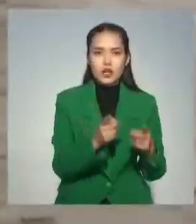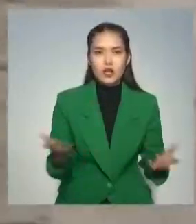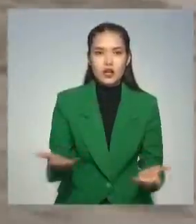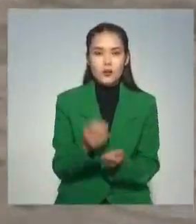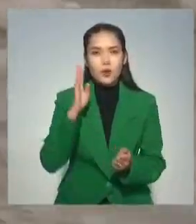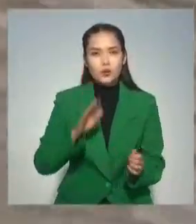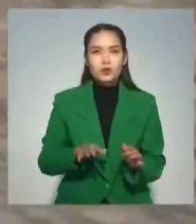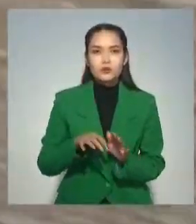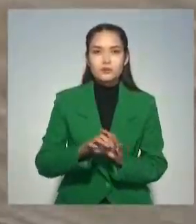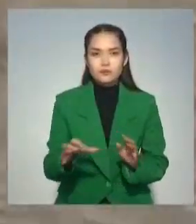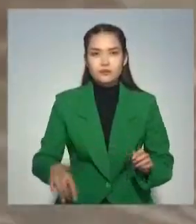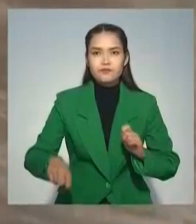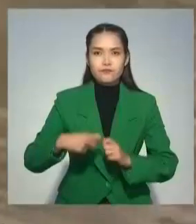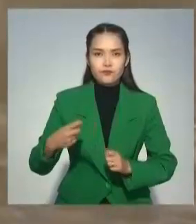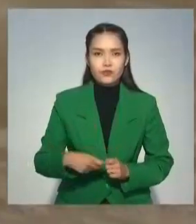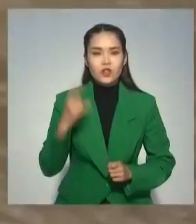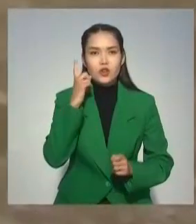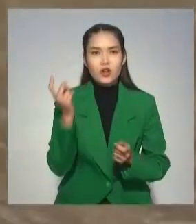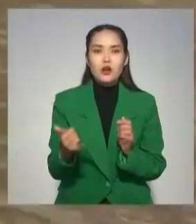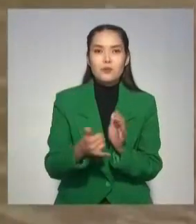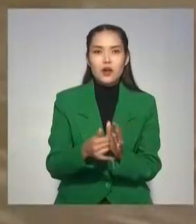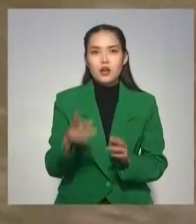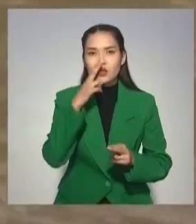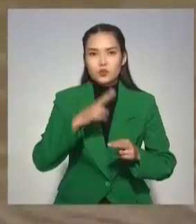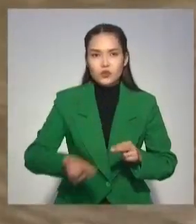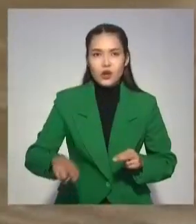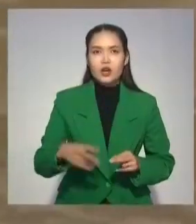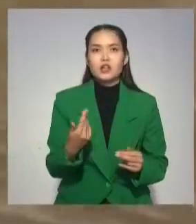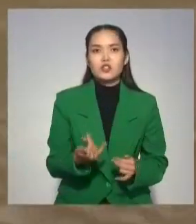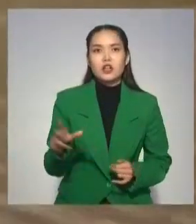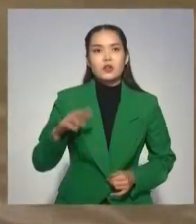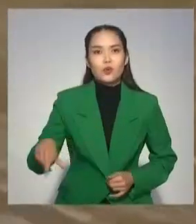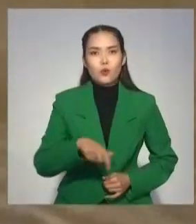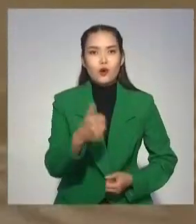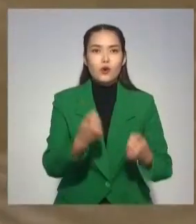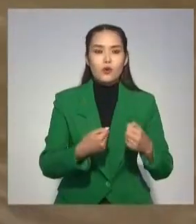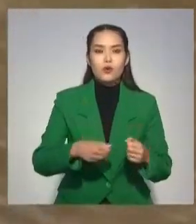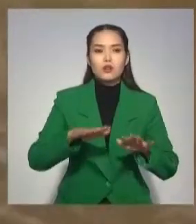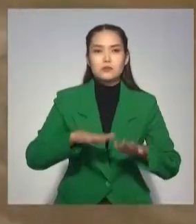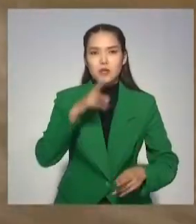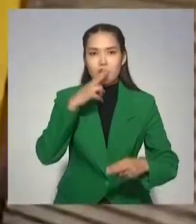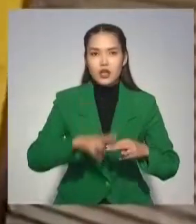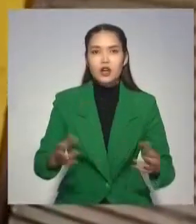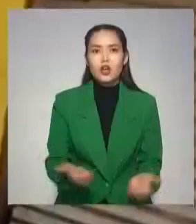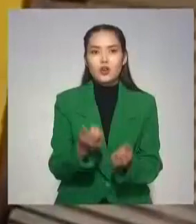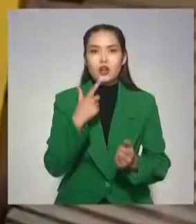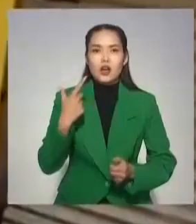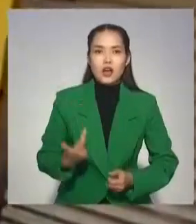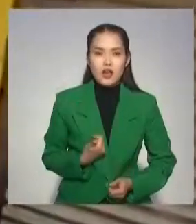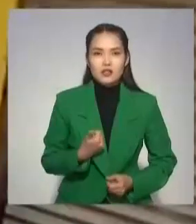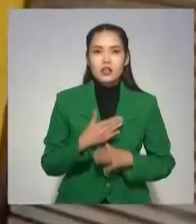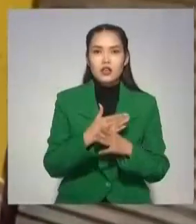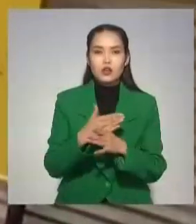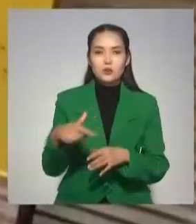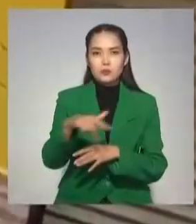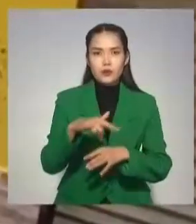шыққан, жарық сөніп, ұялы байланыс жоғалды. Жағалаудағы елді мекендер мен көлік қатынасы үзілген. Құтқарушыларға әскери авиация көмектесіп